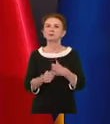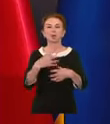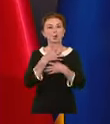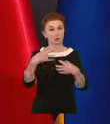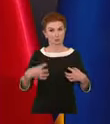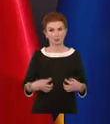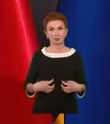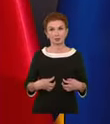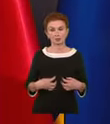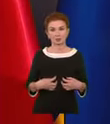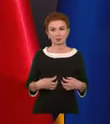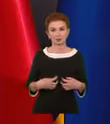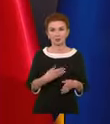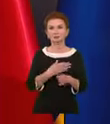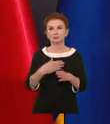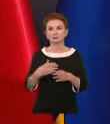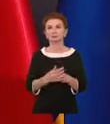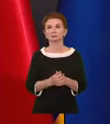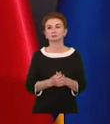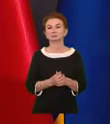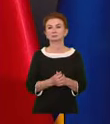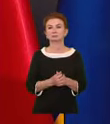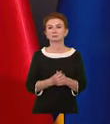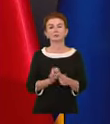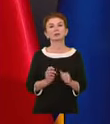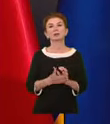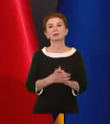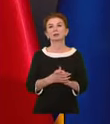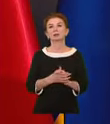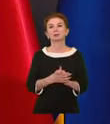w kraju, ale i funkcjonowanie w kraju będzie